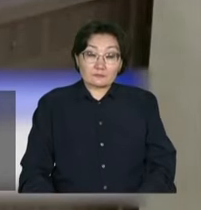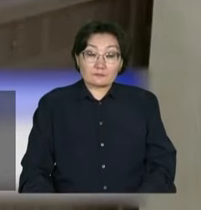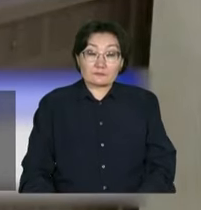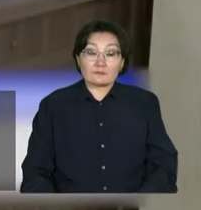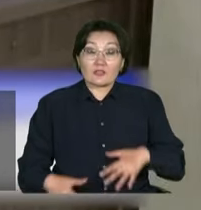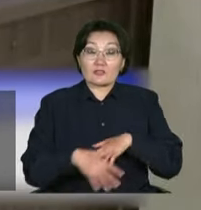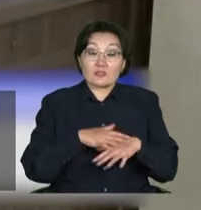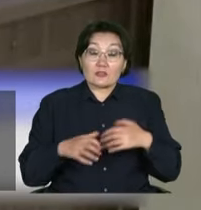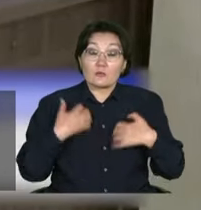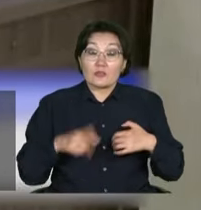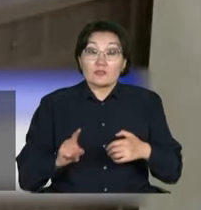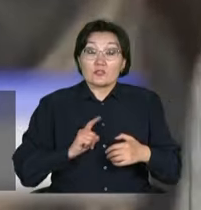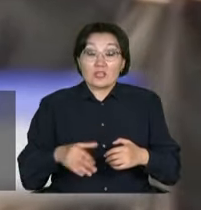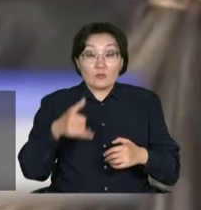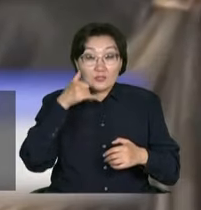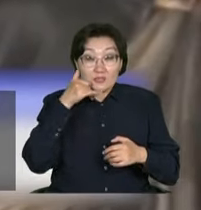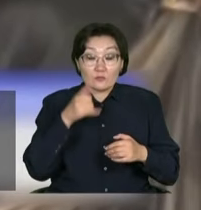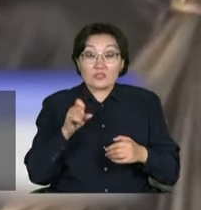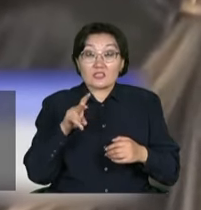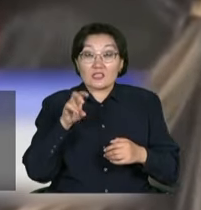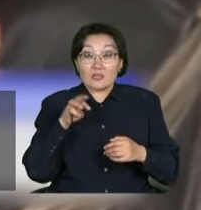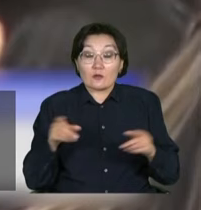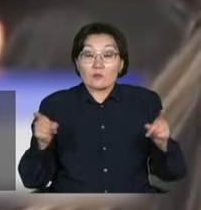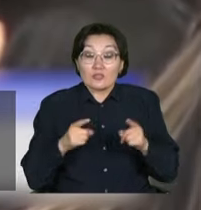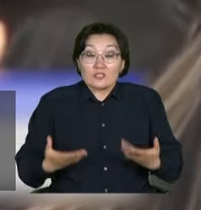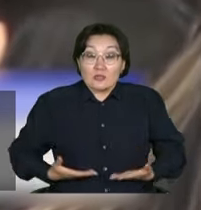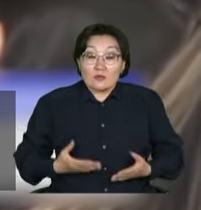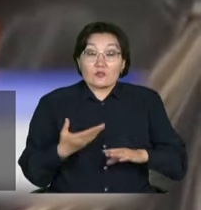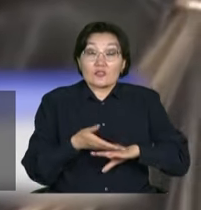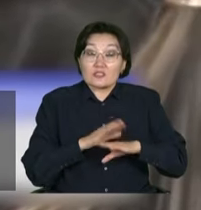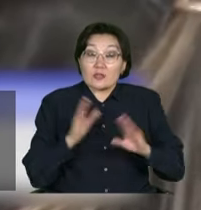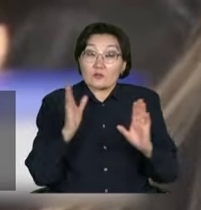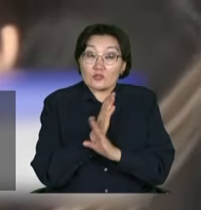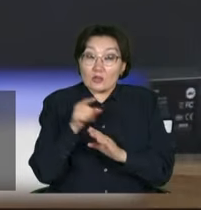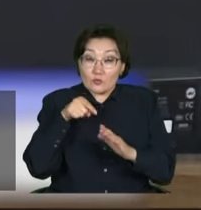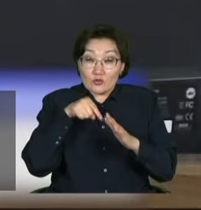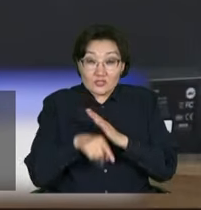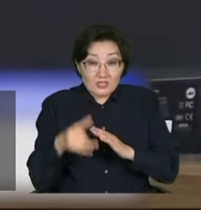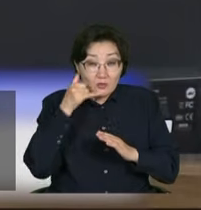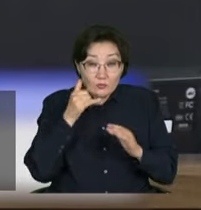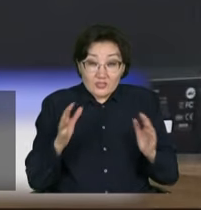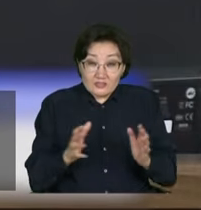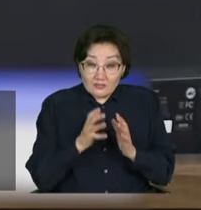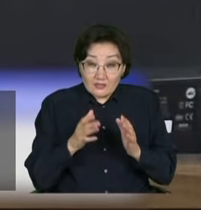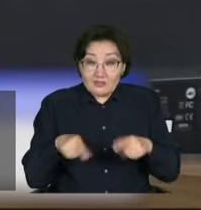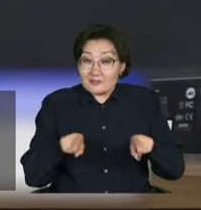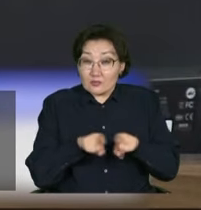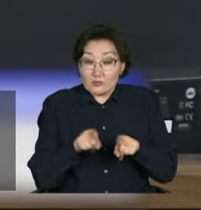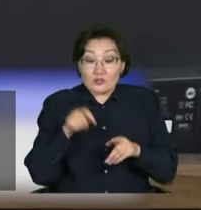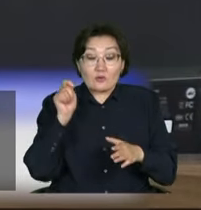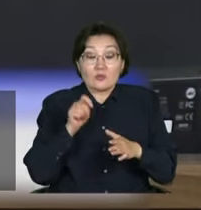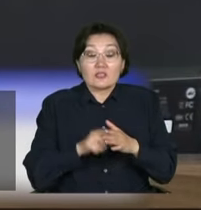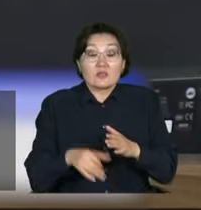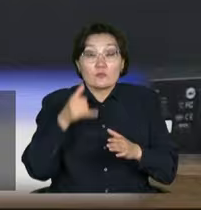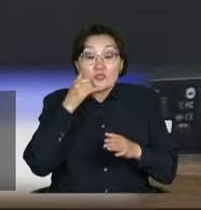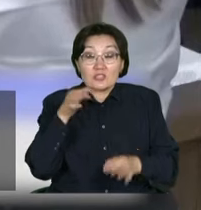Жұрт болып асыға күтіп жүрген осы смартфон еді. Салтанаттың қысқа ғұмырындағы қиын тағдыры тап осы телефонда сақталғандай көрінді. Бұғаттағы құрылғыны